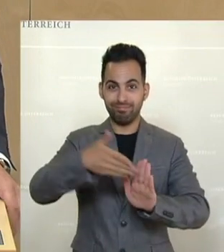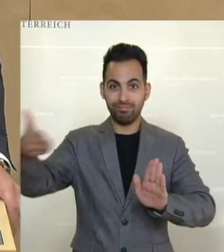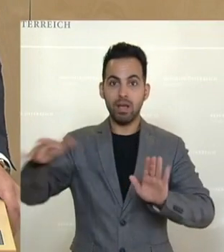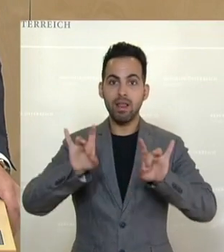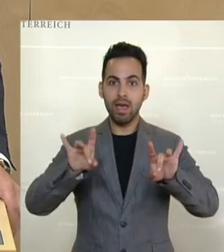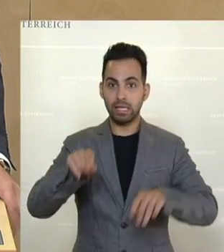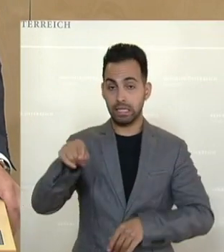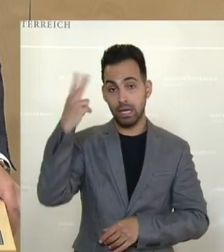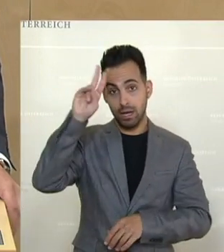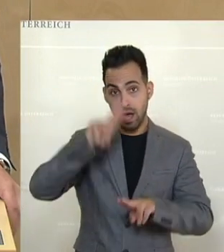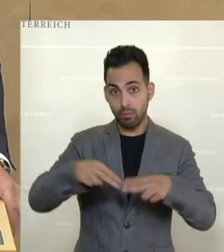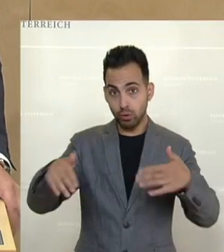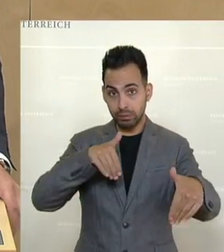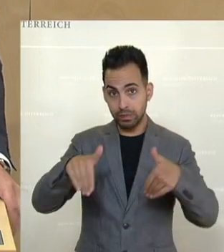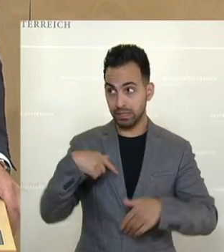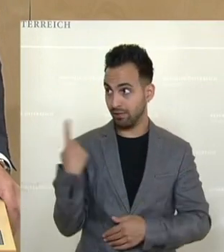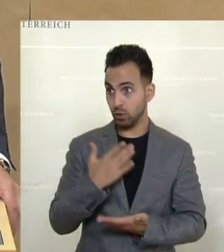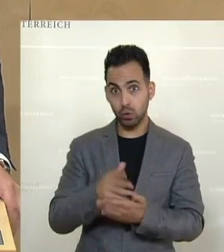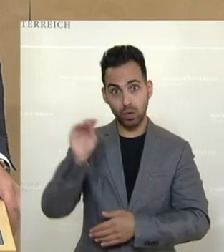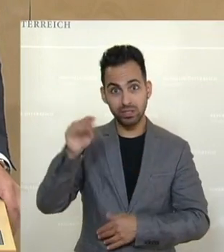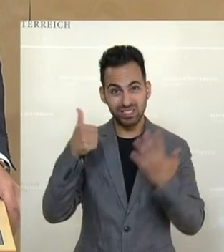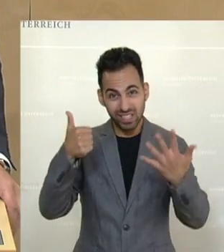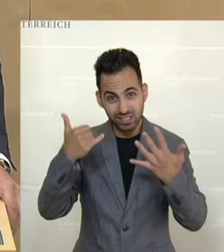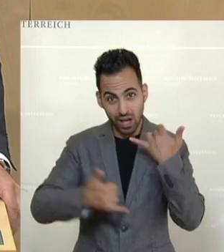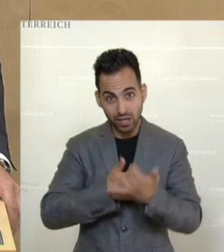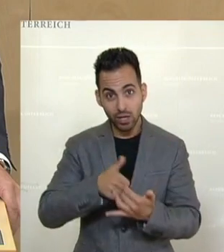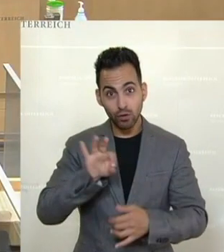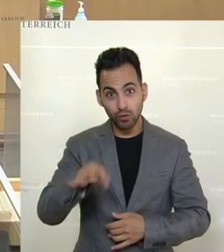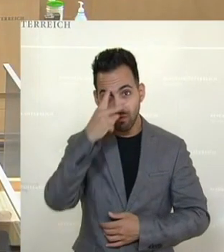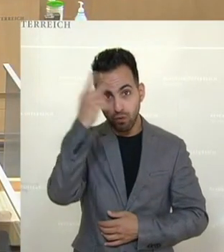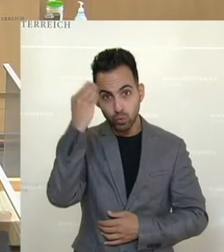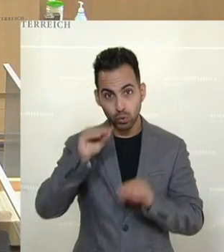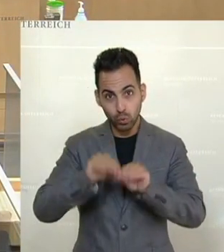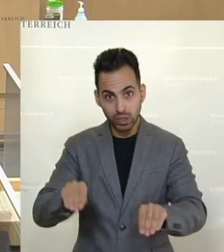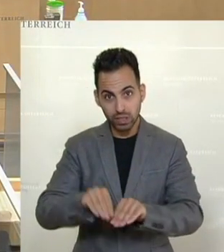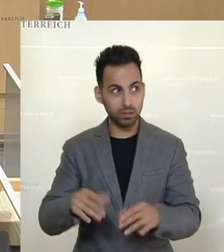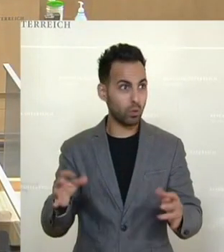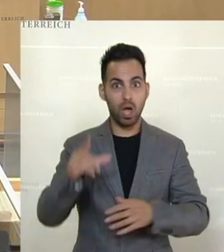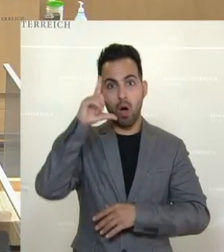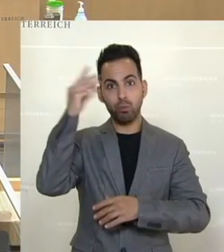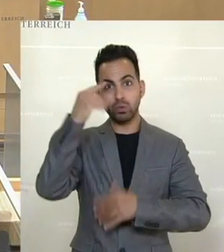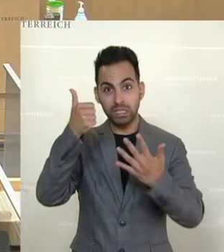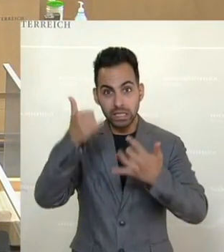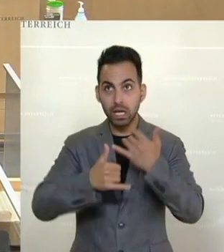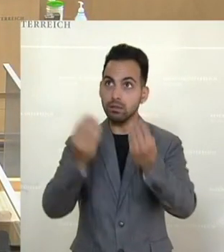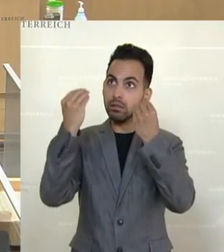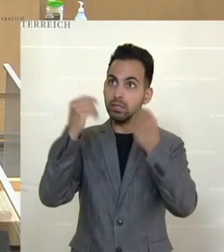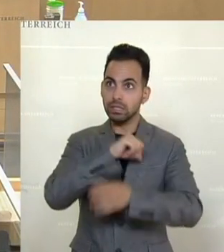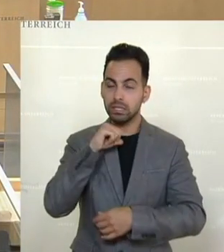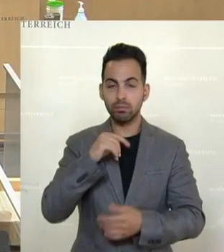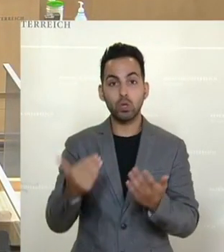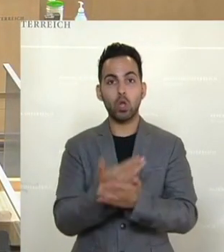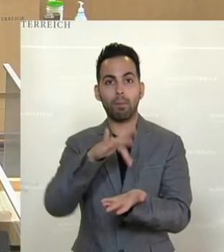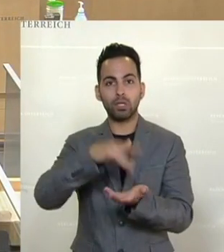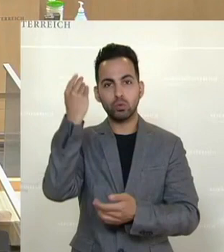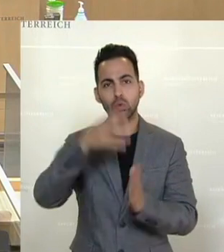das haben wir bereits angesprochen. 6 Jahre, um in einer Volksschule unterrichten zu können oder in einer Hauptschule, in einer neuen Mittelschule, das ist zu